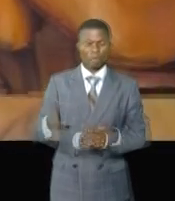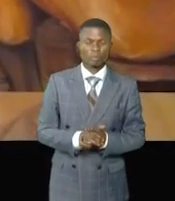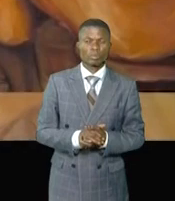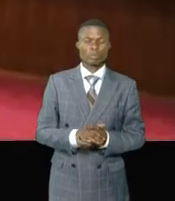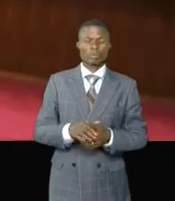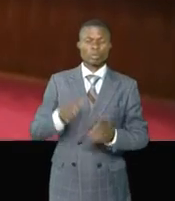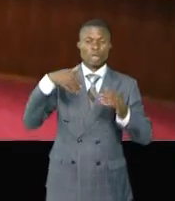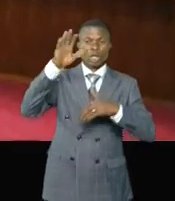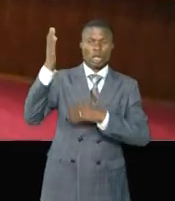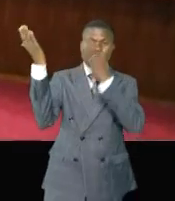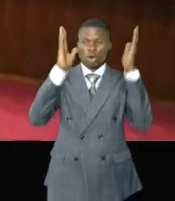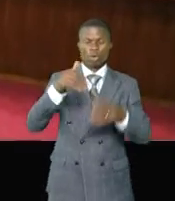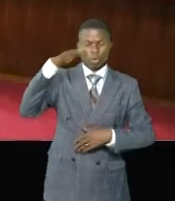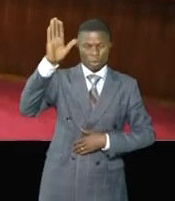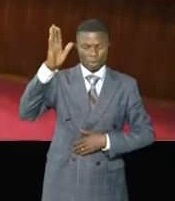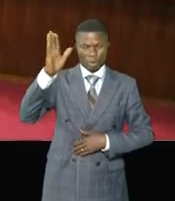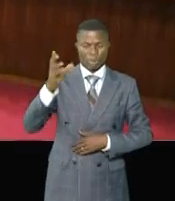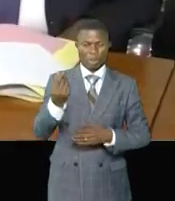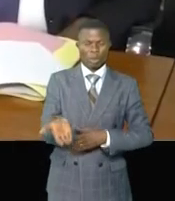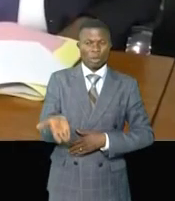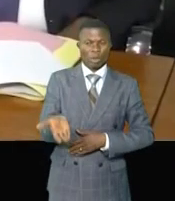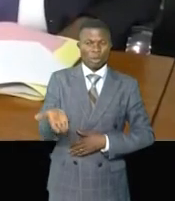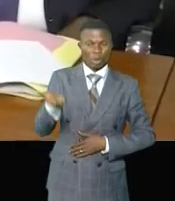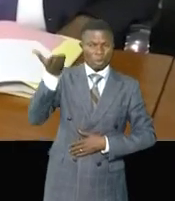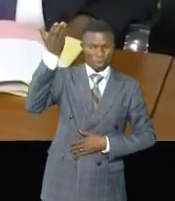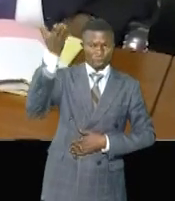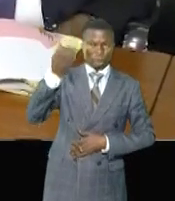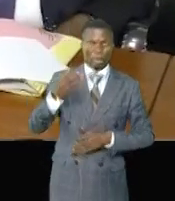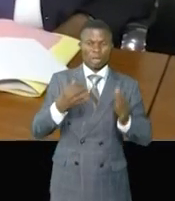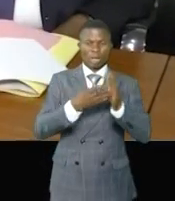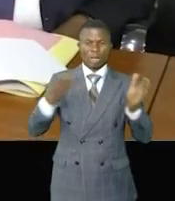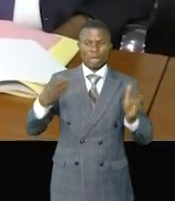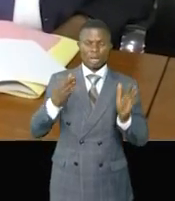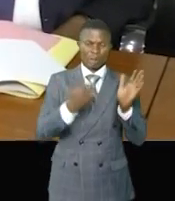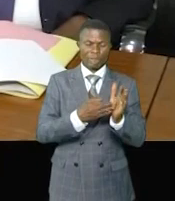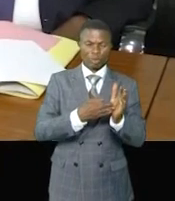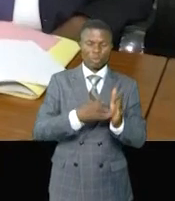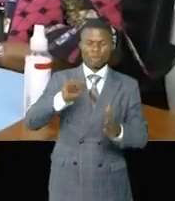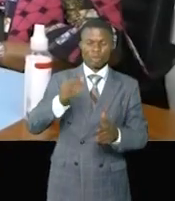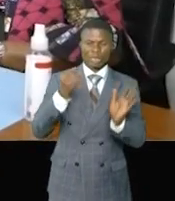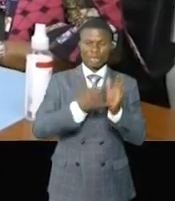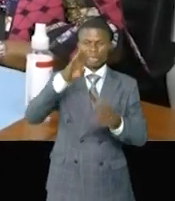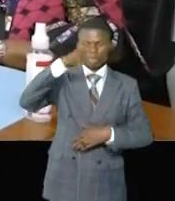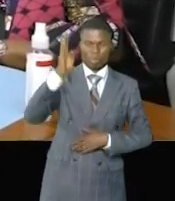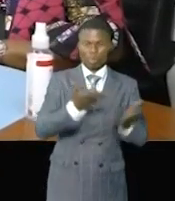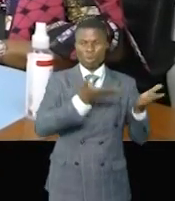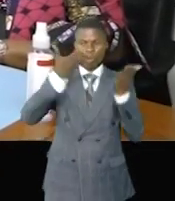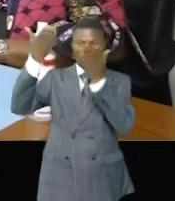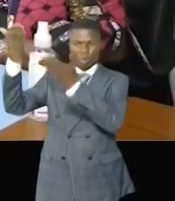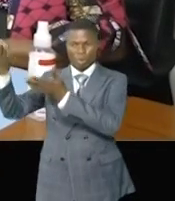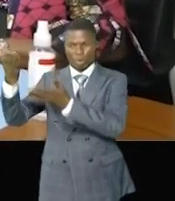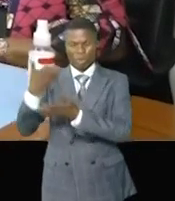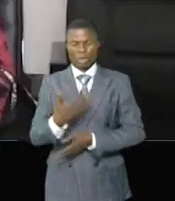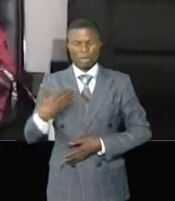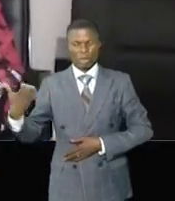Extérieur, il y a une hausse hebdomadaire de 48,6% des exportations et une baisse hebdomadaire